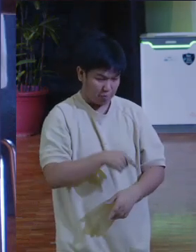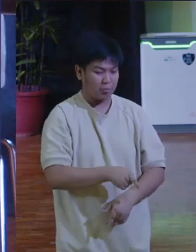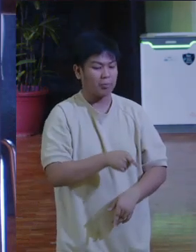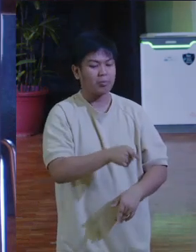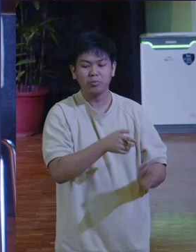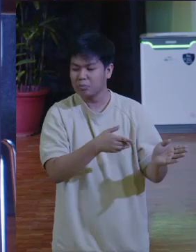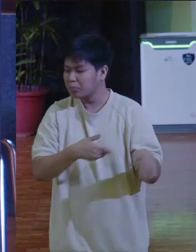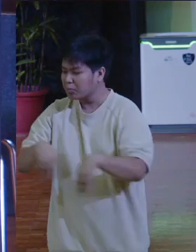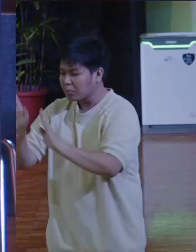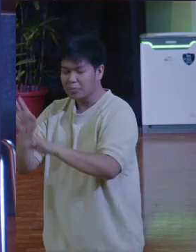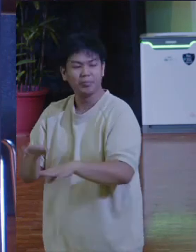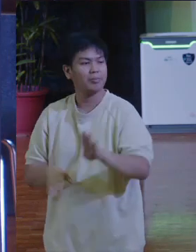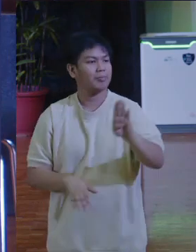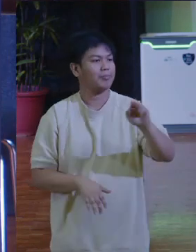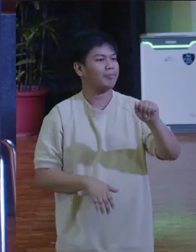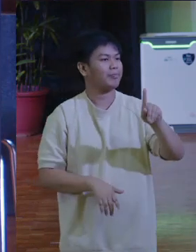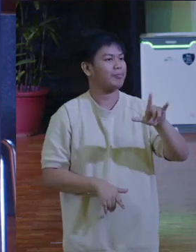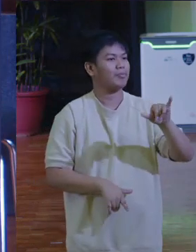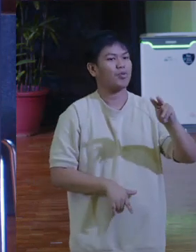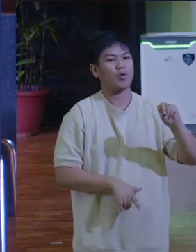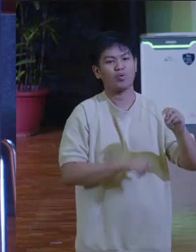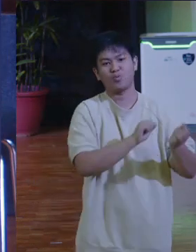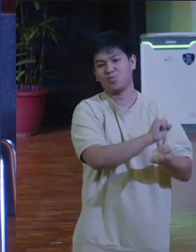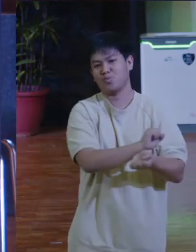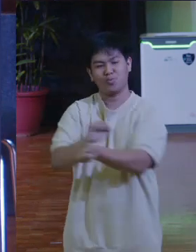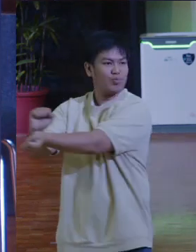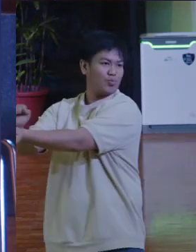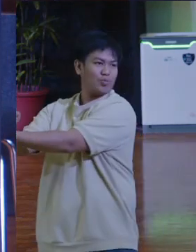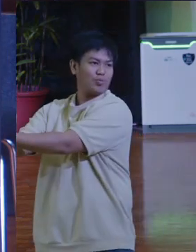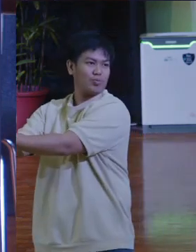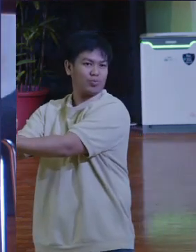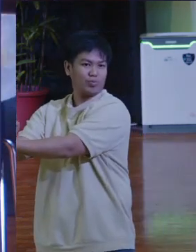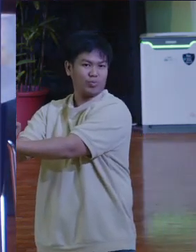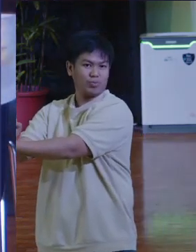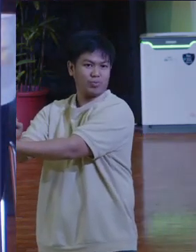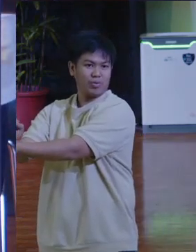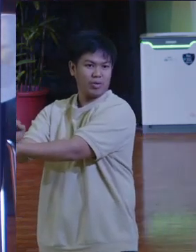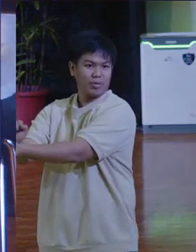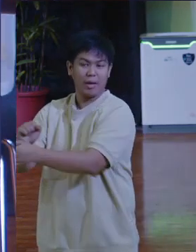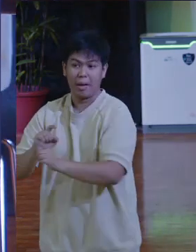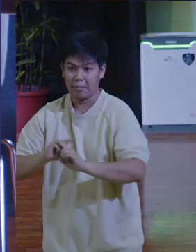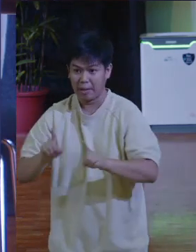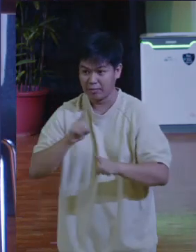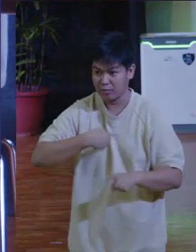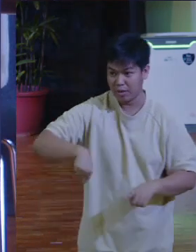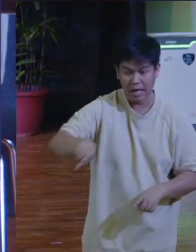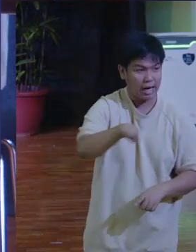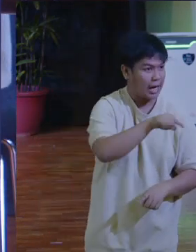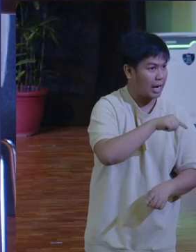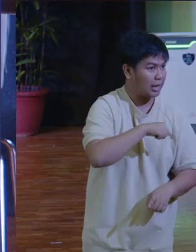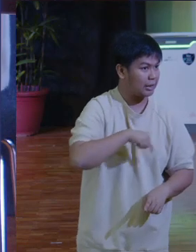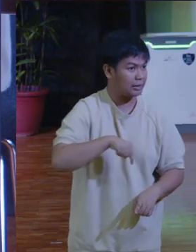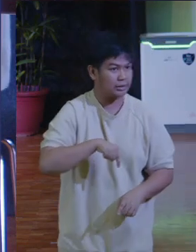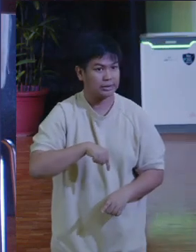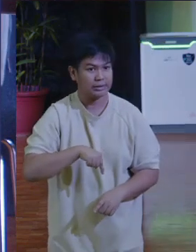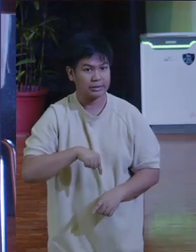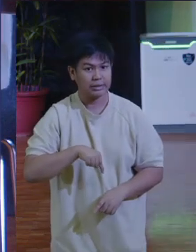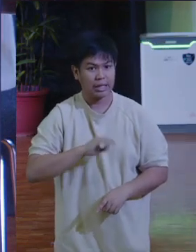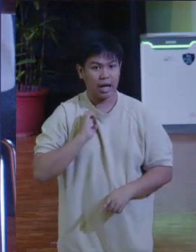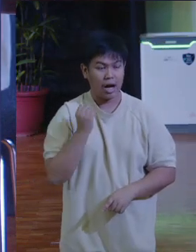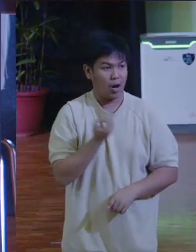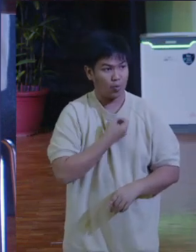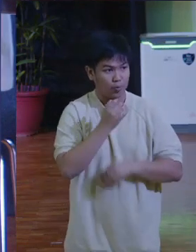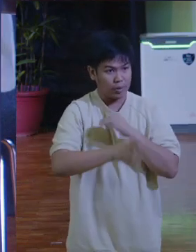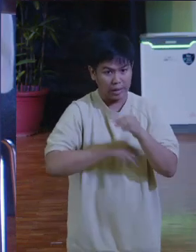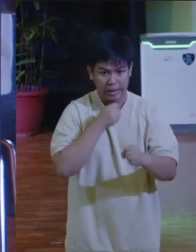pagdatal. Tayo na nakita na ang kanyang natapos na gawain sa krus. Ito ang araw ng